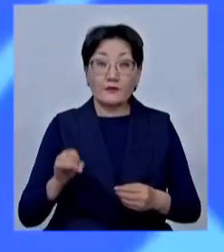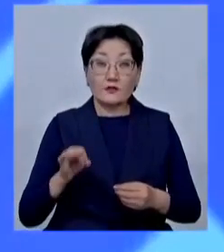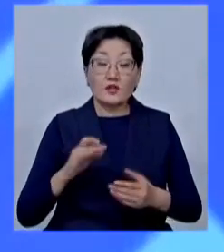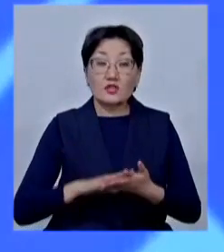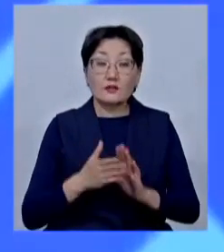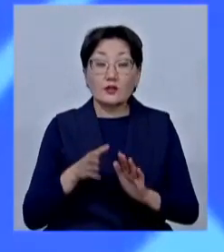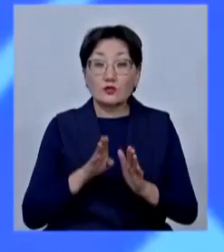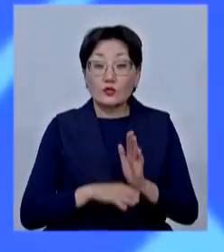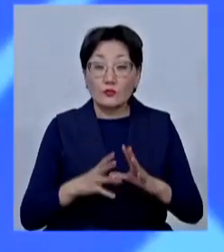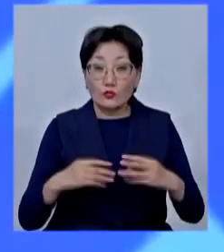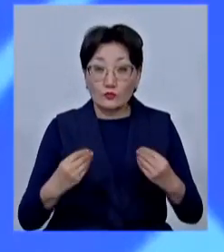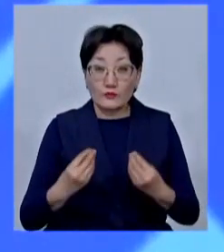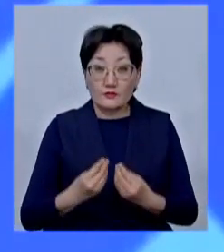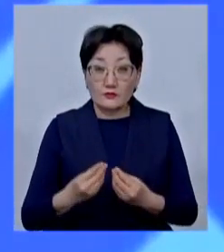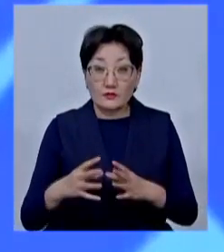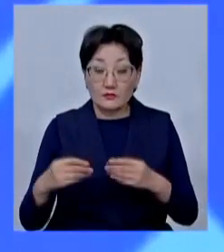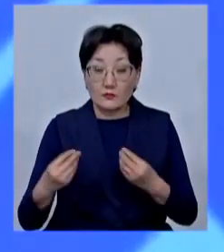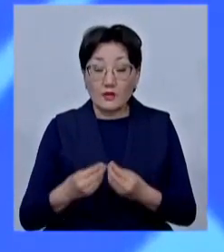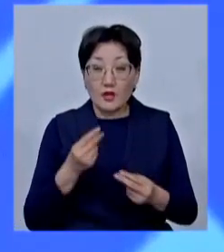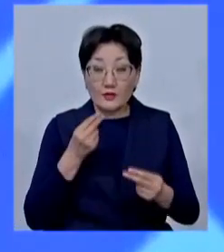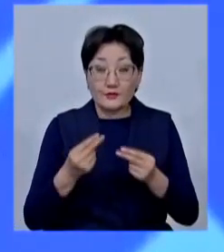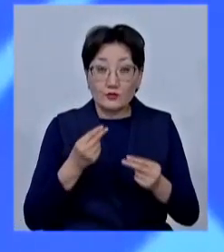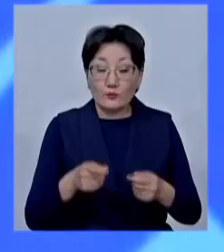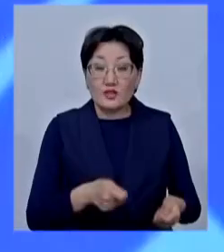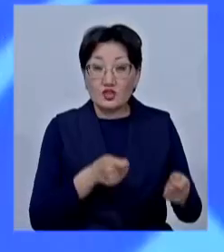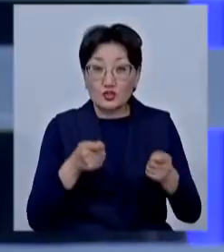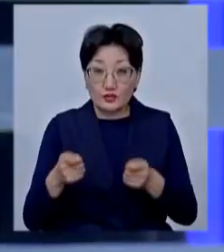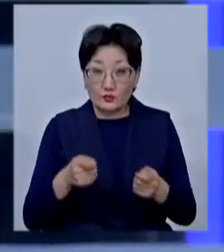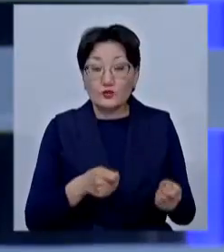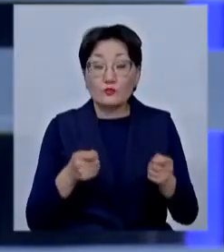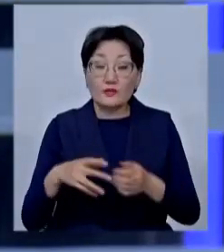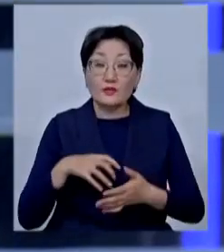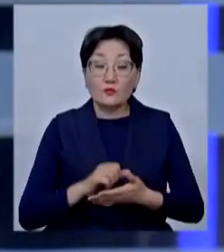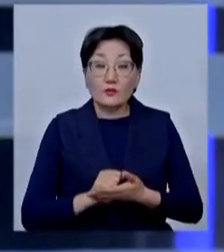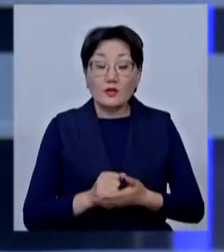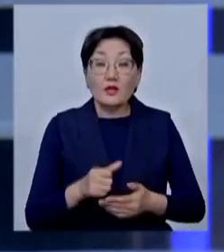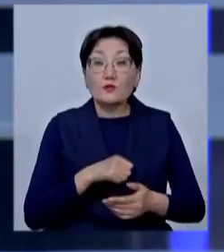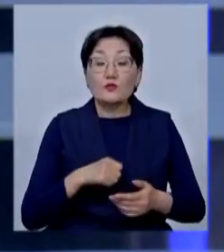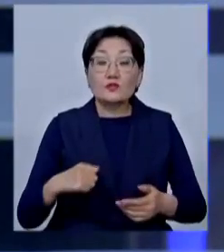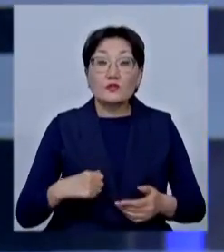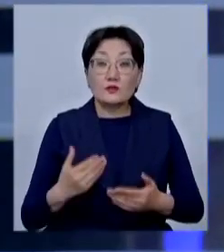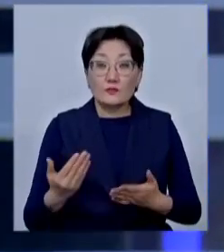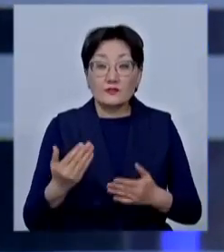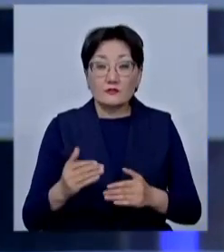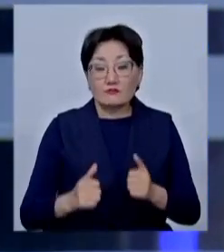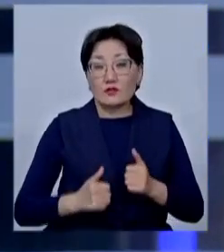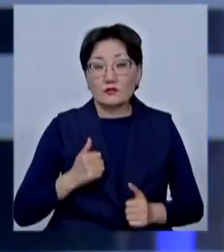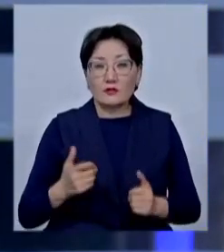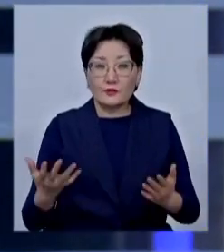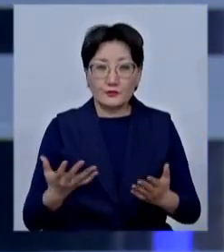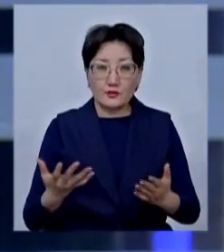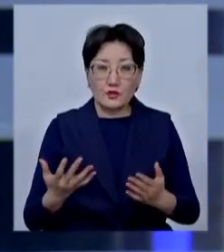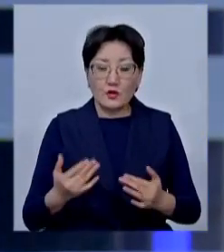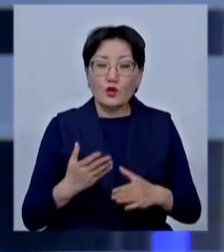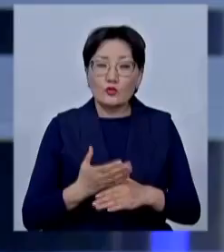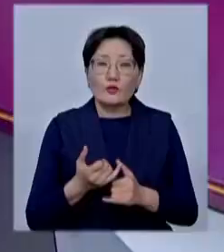жағдайы төмен отбасыларға азық-түлікті жеткізу болды. Енді өзіңіз бір мақтан ететінде қандай бір